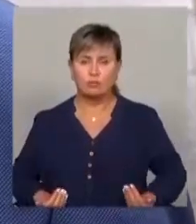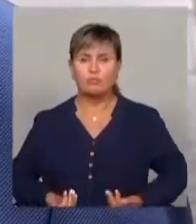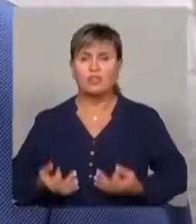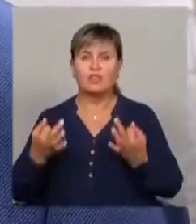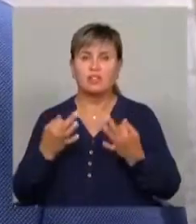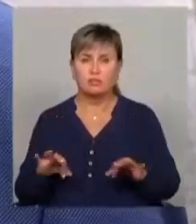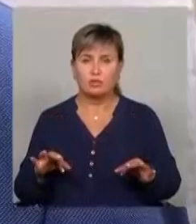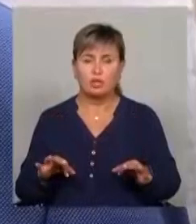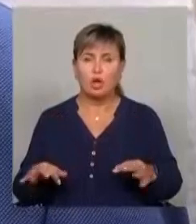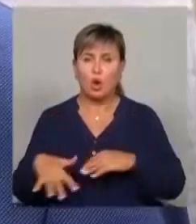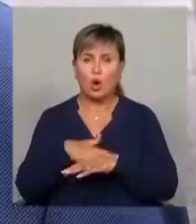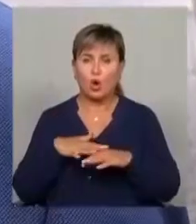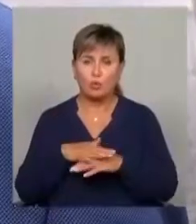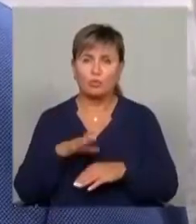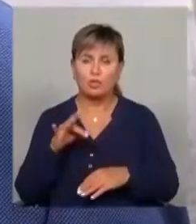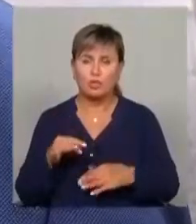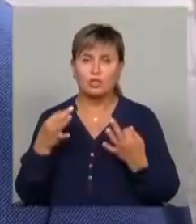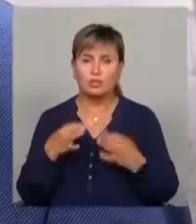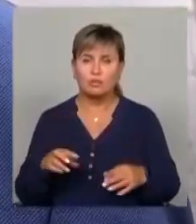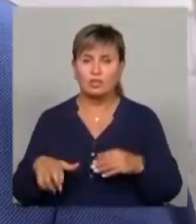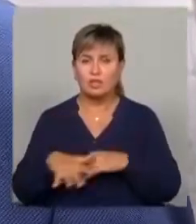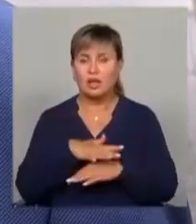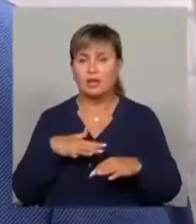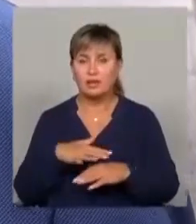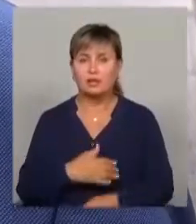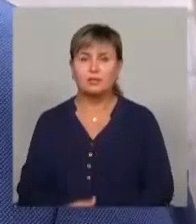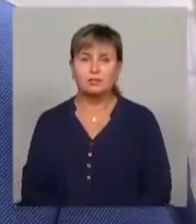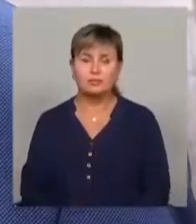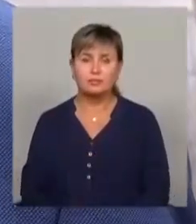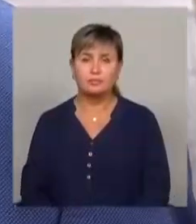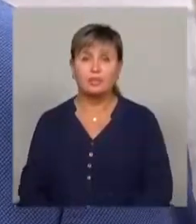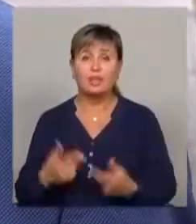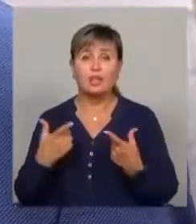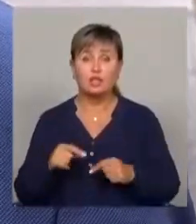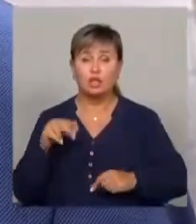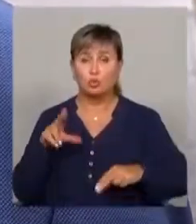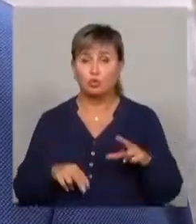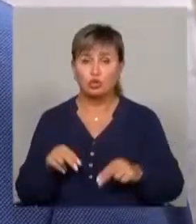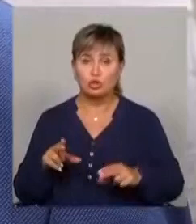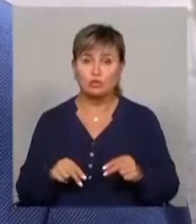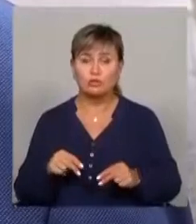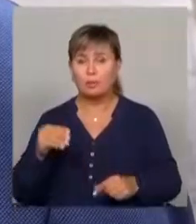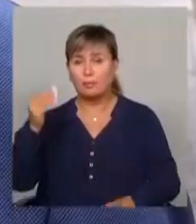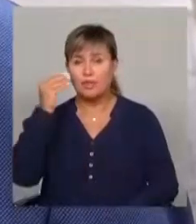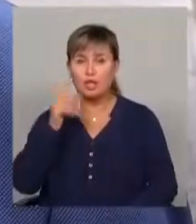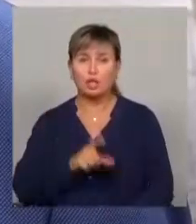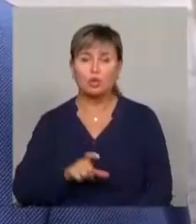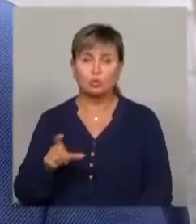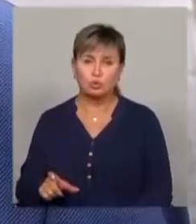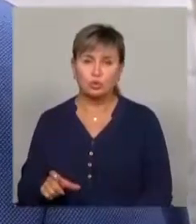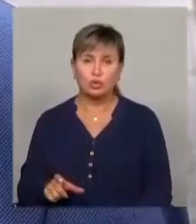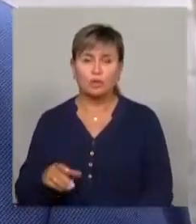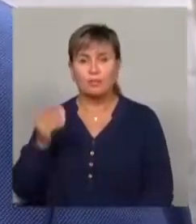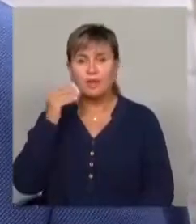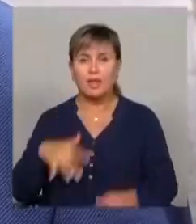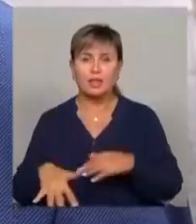демократическом обществе и в демократической стране, где учитывается мнение людей, мнение